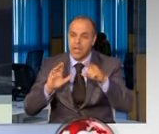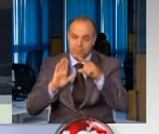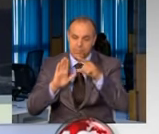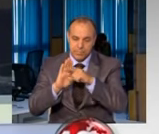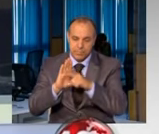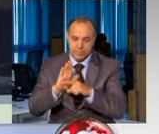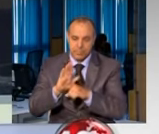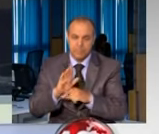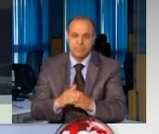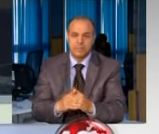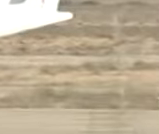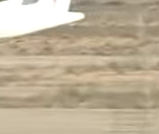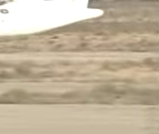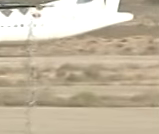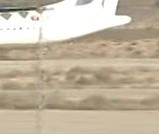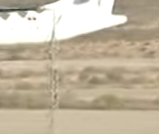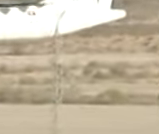تذكير بالعناوين: